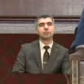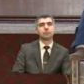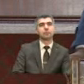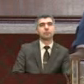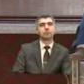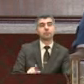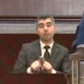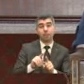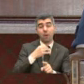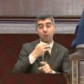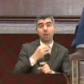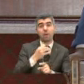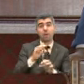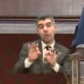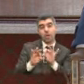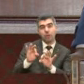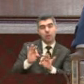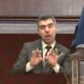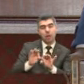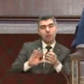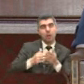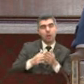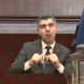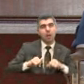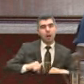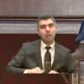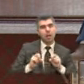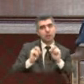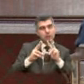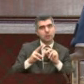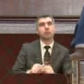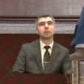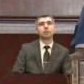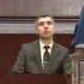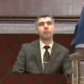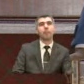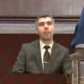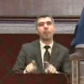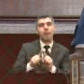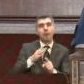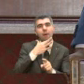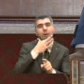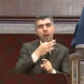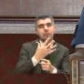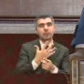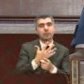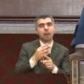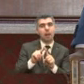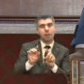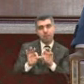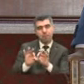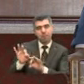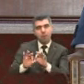اولا نتمم هذه الاجراءات اللي خدتها الوزاره اللي كتتعلق بتبسيط المساطر من جهه،